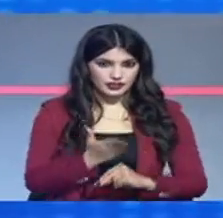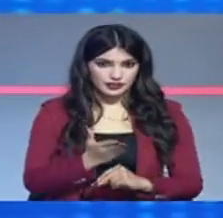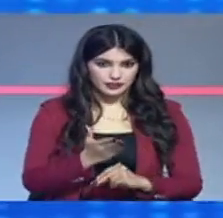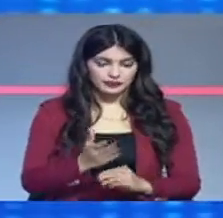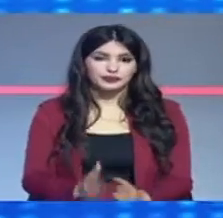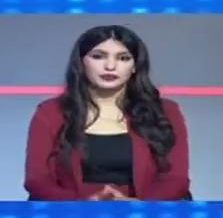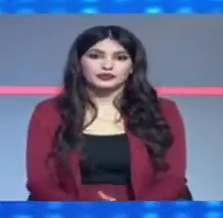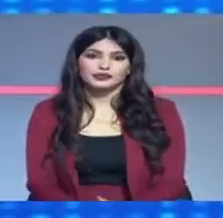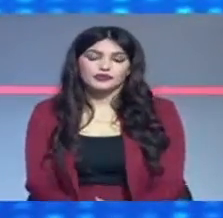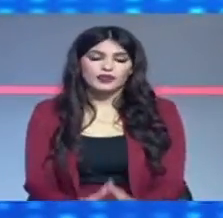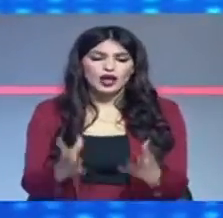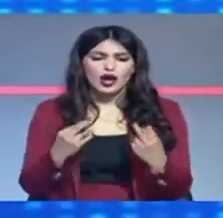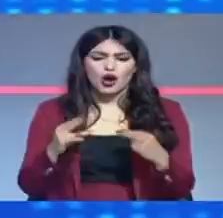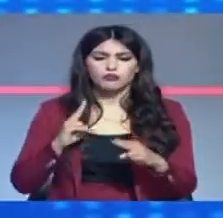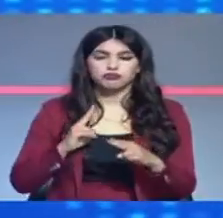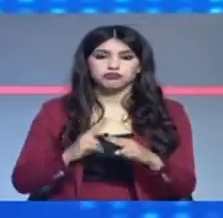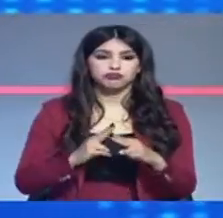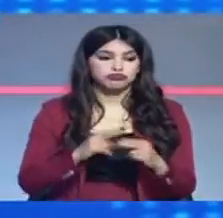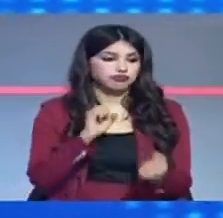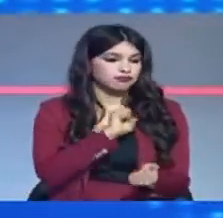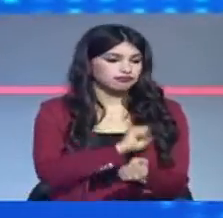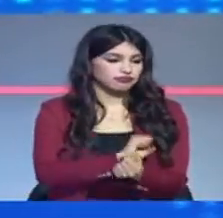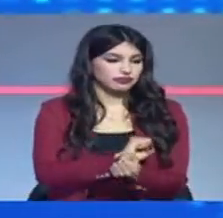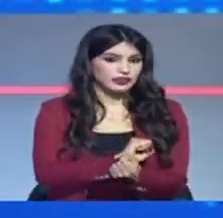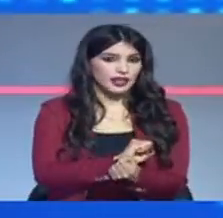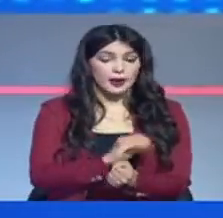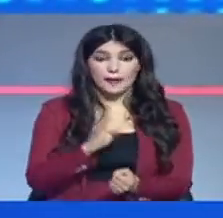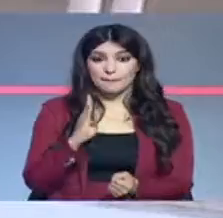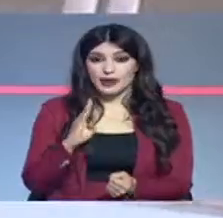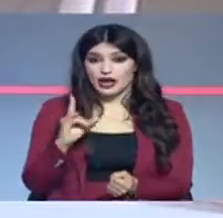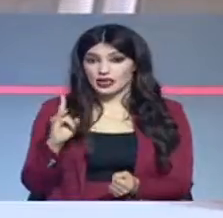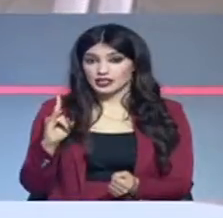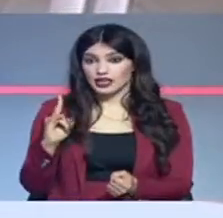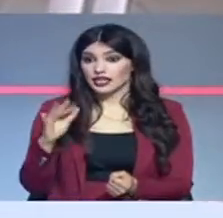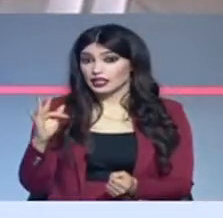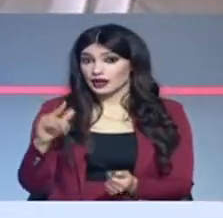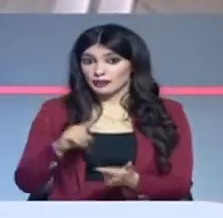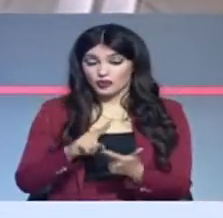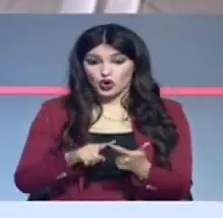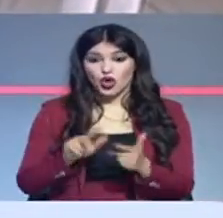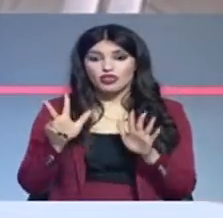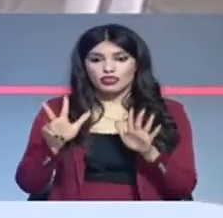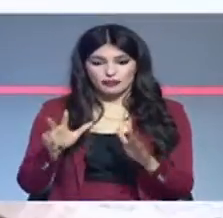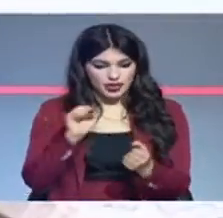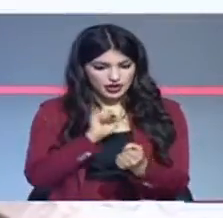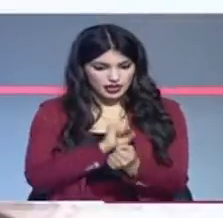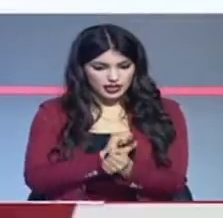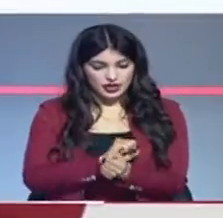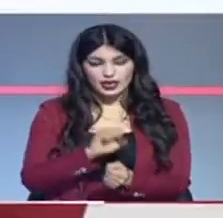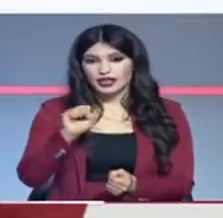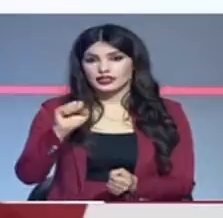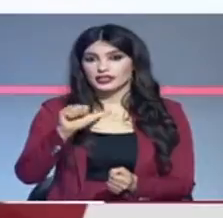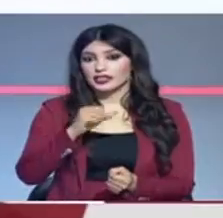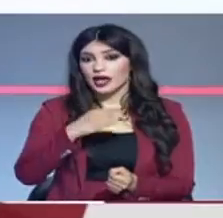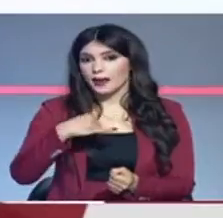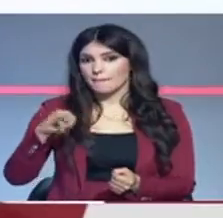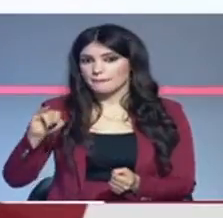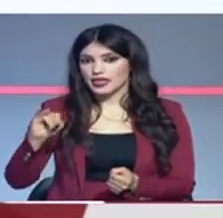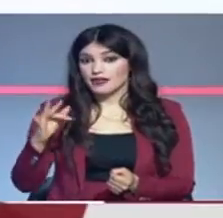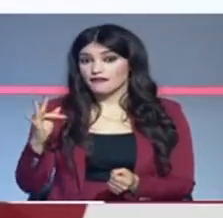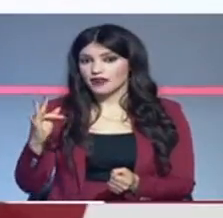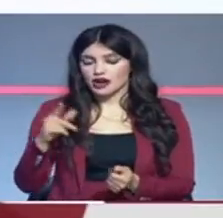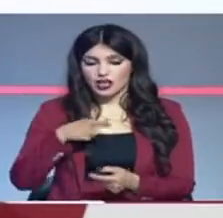عشر سنه سجن مع النفاذ العاجل بلحسن الطرابلسي و ثمان سنوات مثلها لسامي الفهري حكمان قضائيان